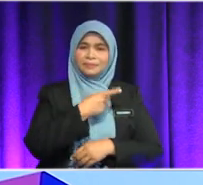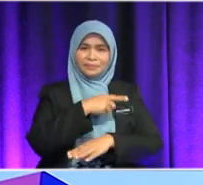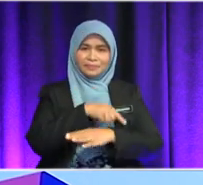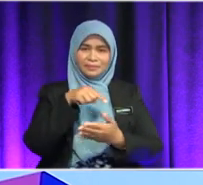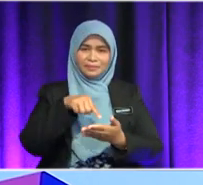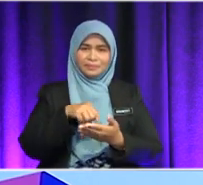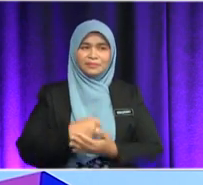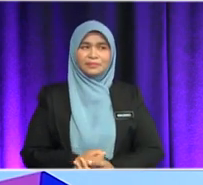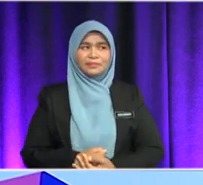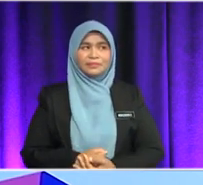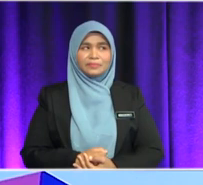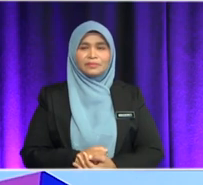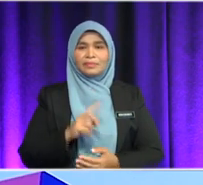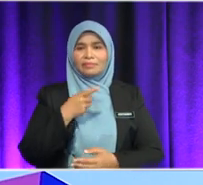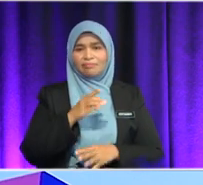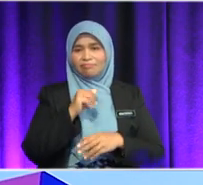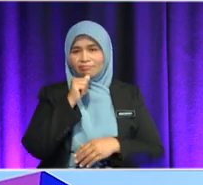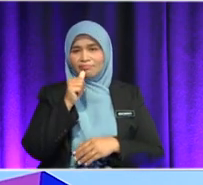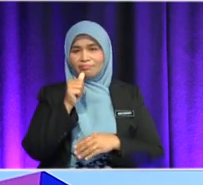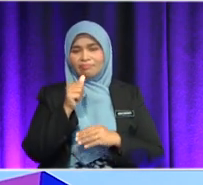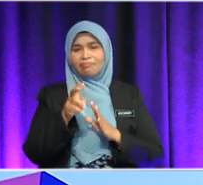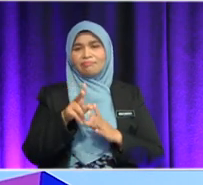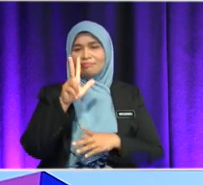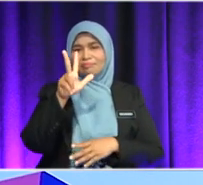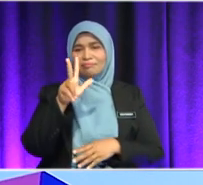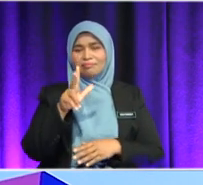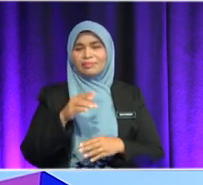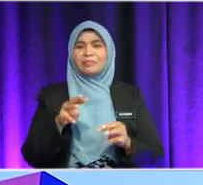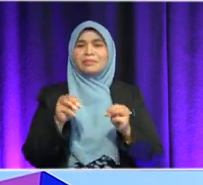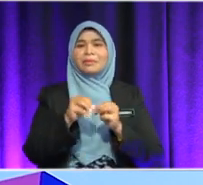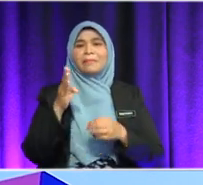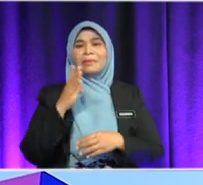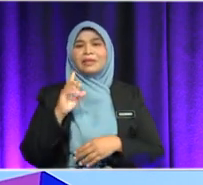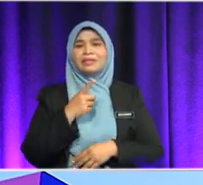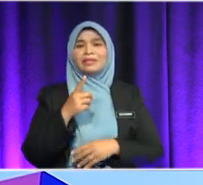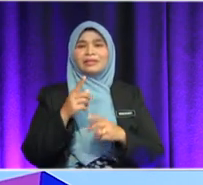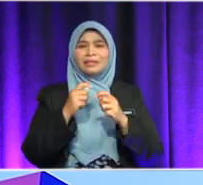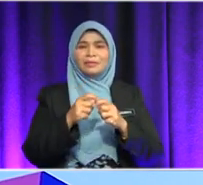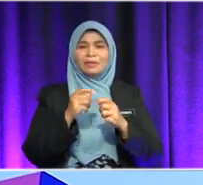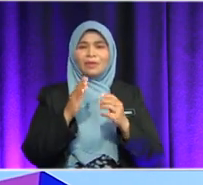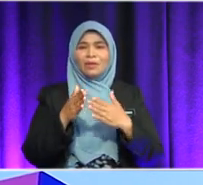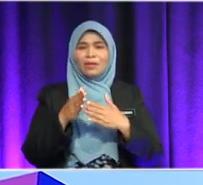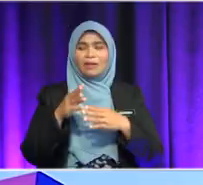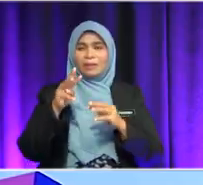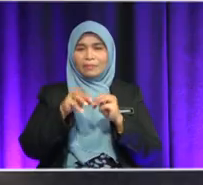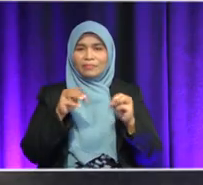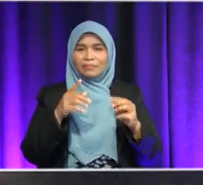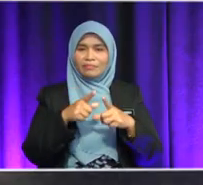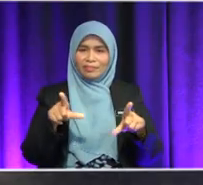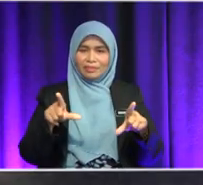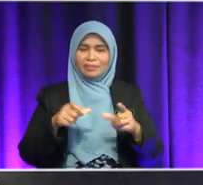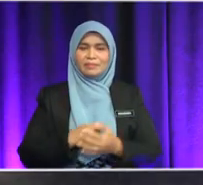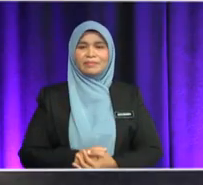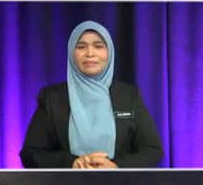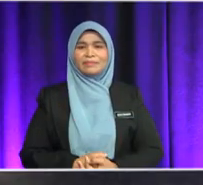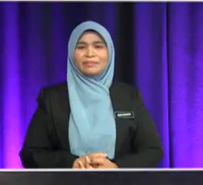Ustaz kita tidak bertiga hari ini macam biasa hari ini kita ditemani oleh murid-murid yang lain betul betul